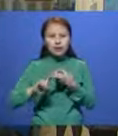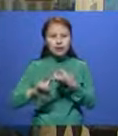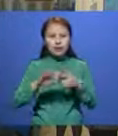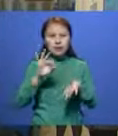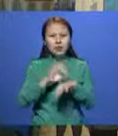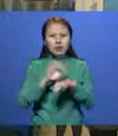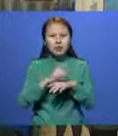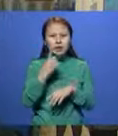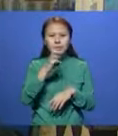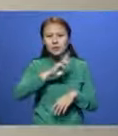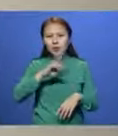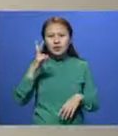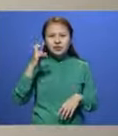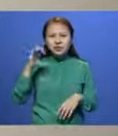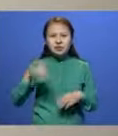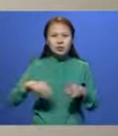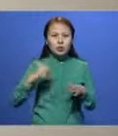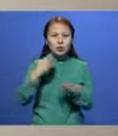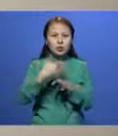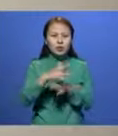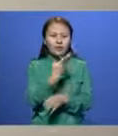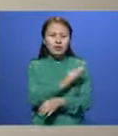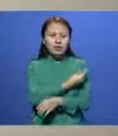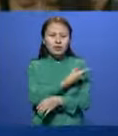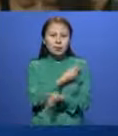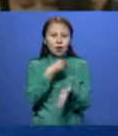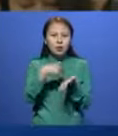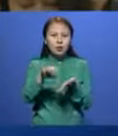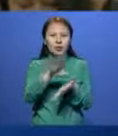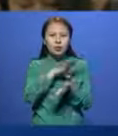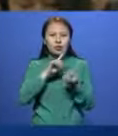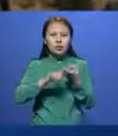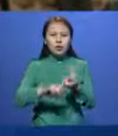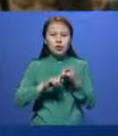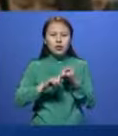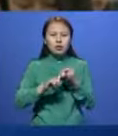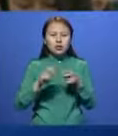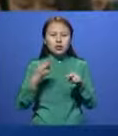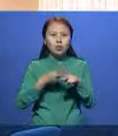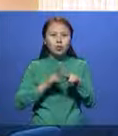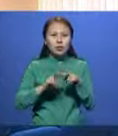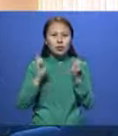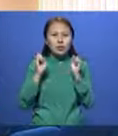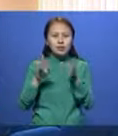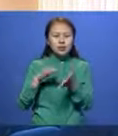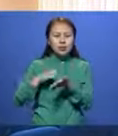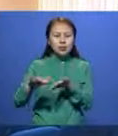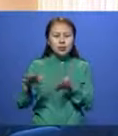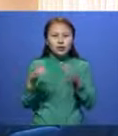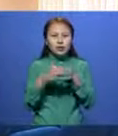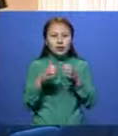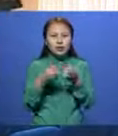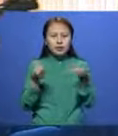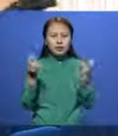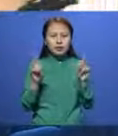бюджет қаражатына 1 200 000 доза тұмауға қарсы вакцина сатып алынды. Ол жұқпалы ауруларға шалдығу қаупі басым әлеуметтік топтарға,